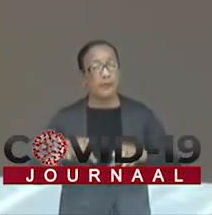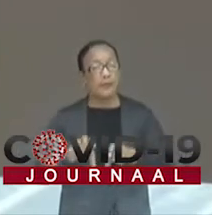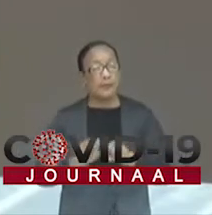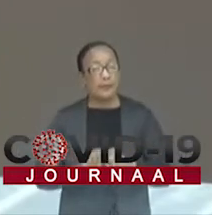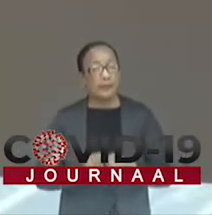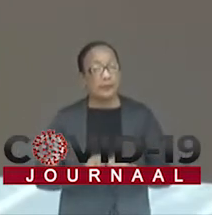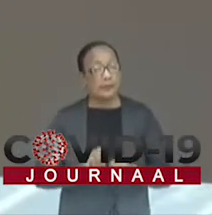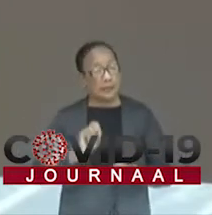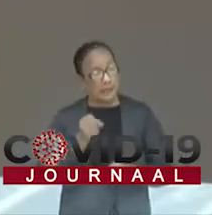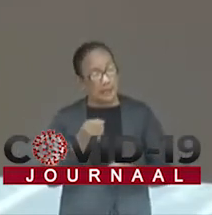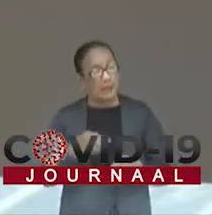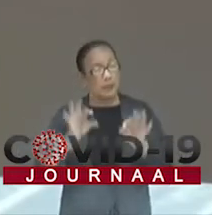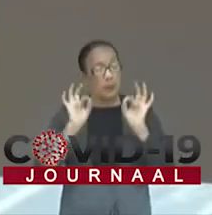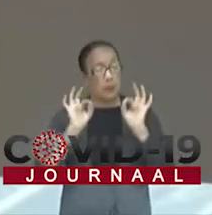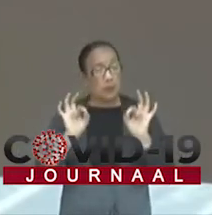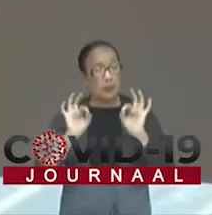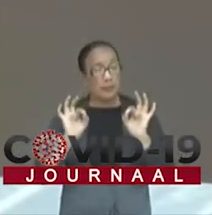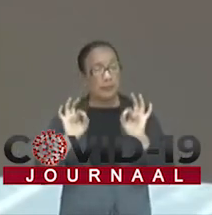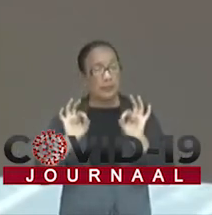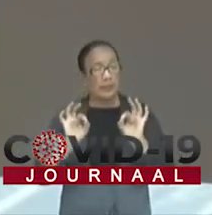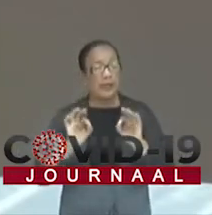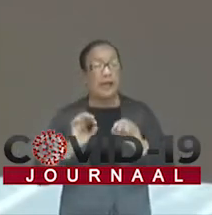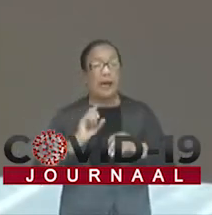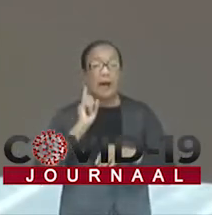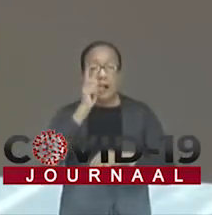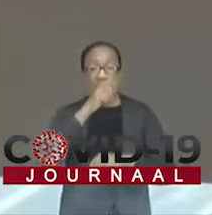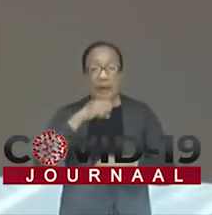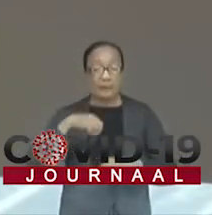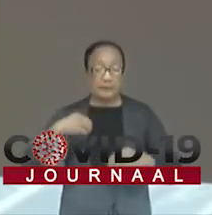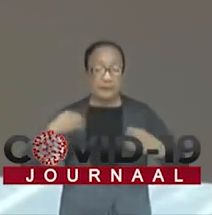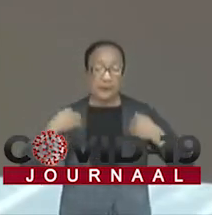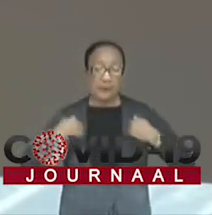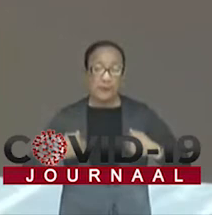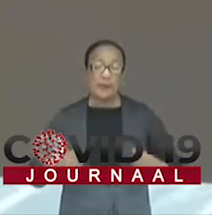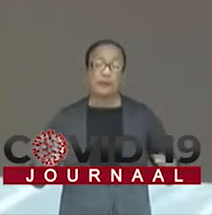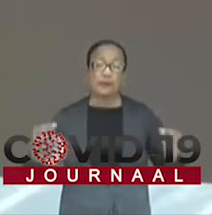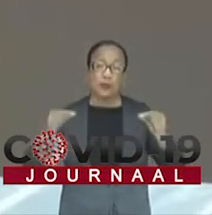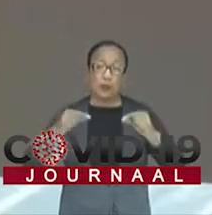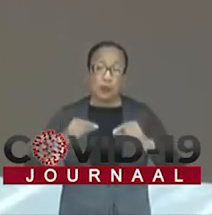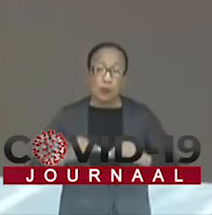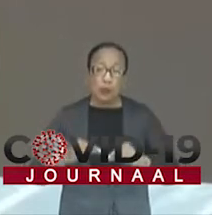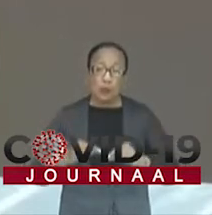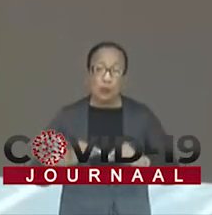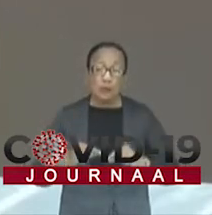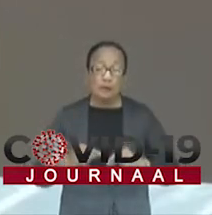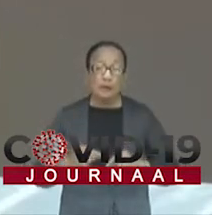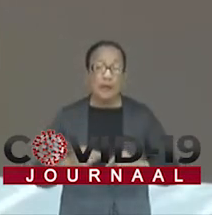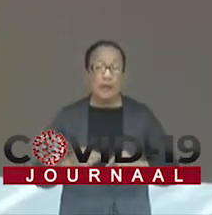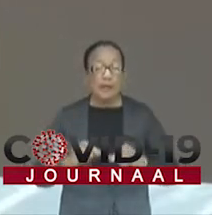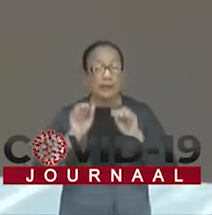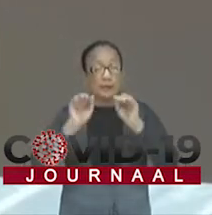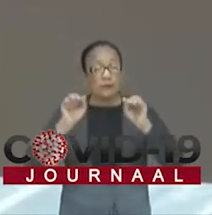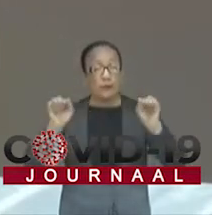als binnen het OMT-verband er momenten zou kunnen komen waarbij de restricties zoals we die hebben gehad